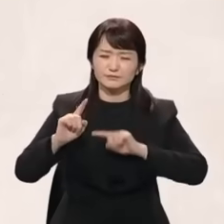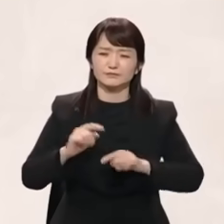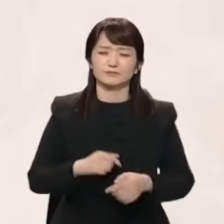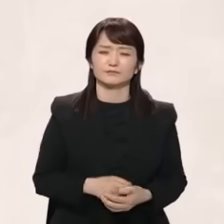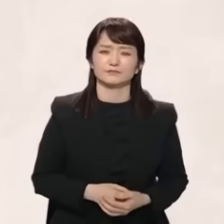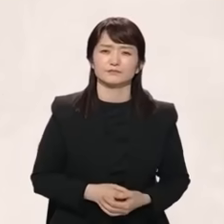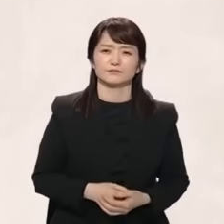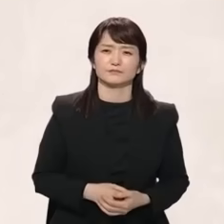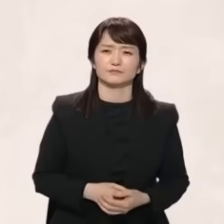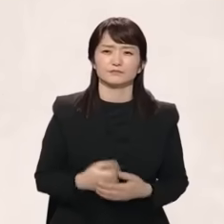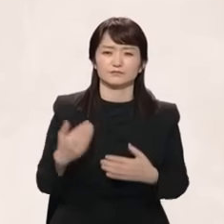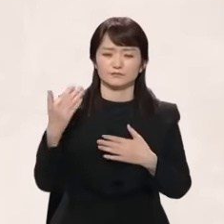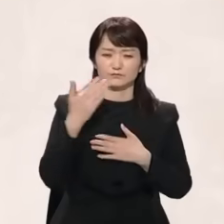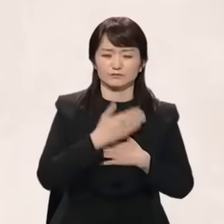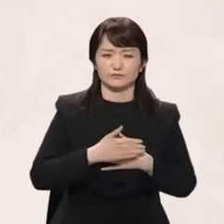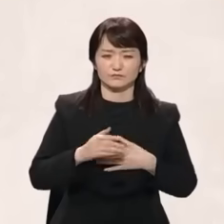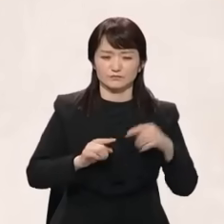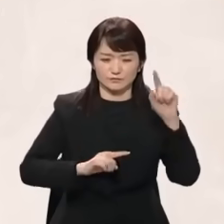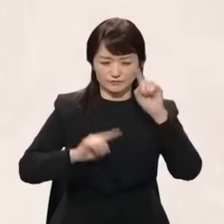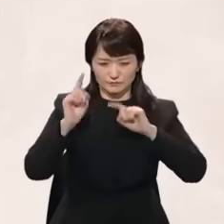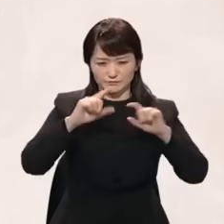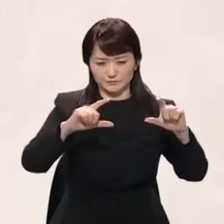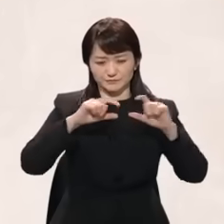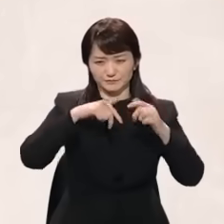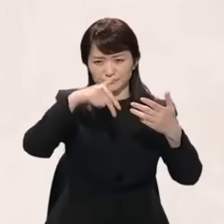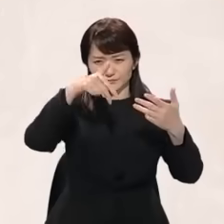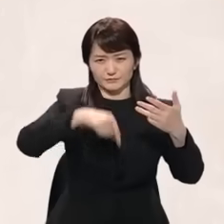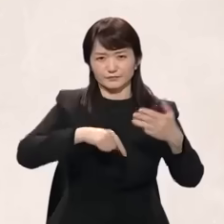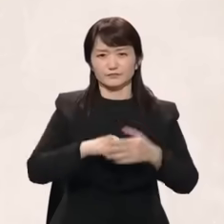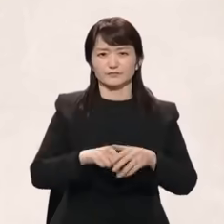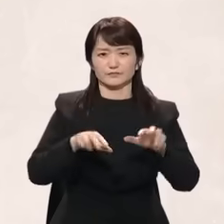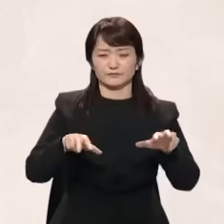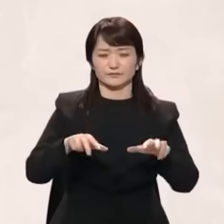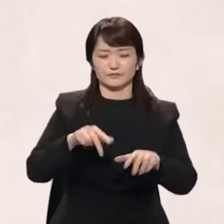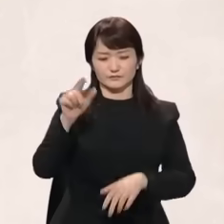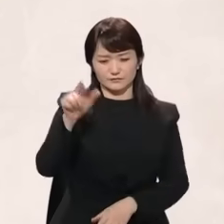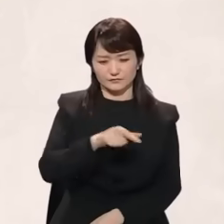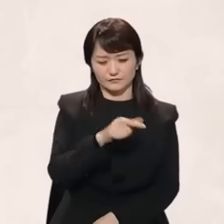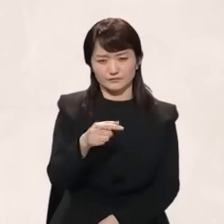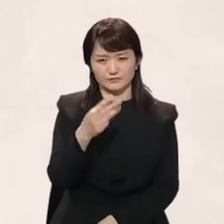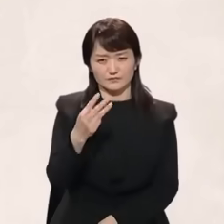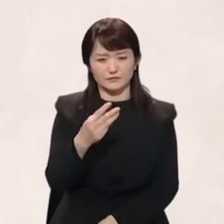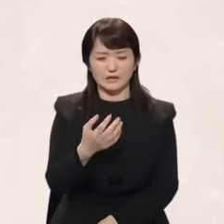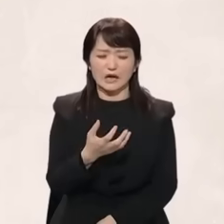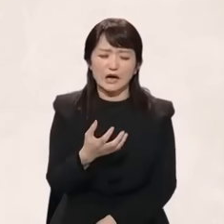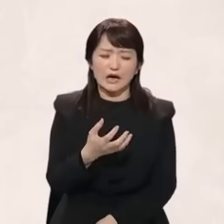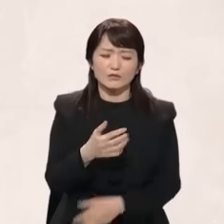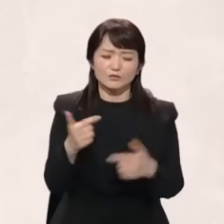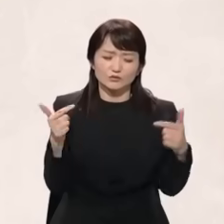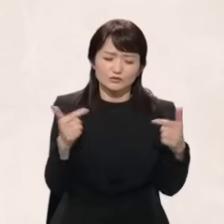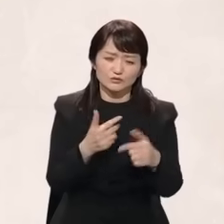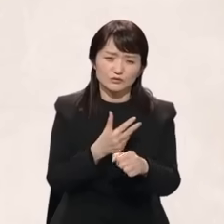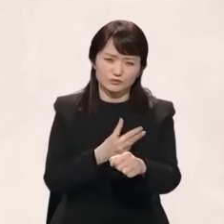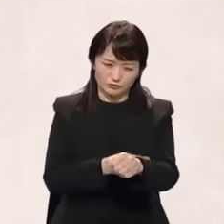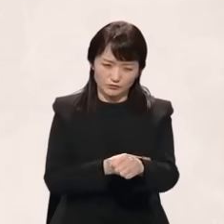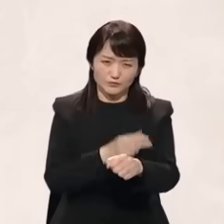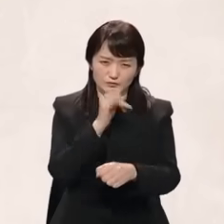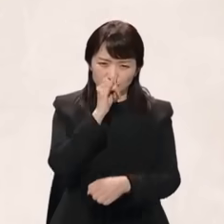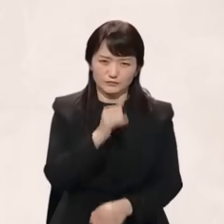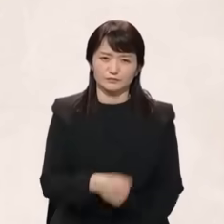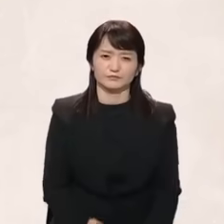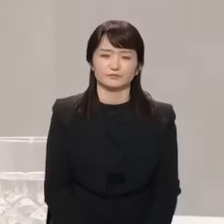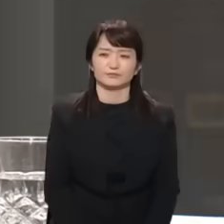그래서 전치 8주 진단을 받았고 지금도 하루에 3번씩 통증 완화되는 주사를 맞고 있다고 합니다. 자,